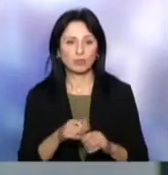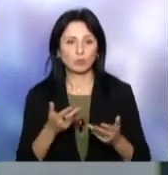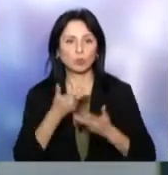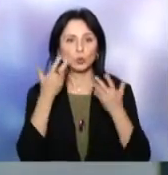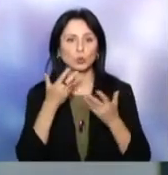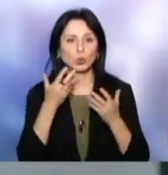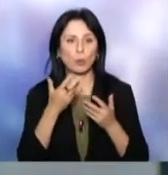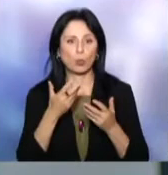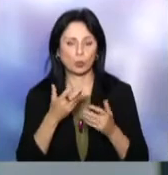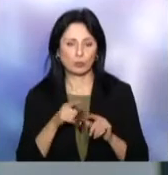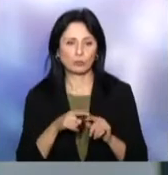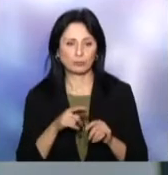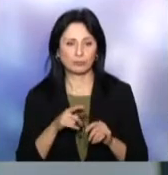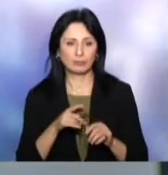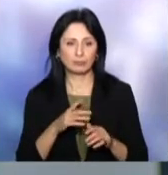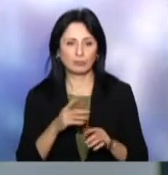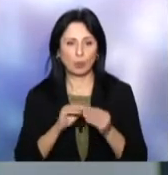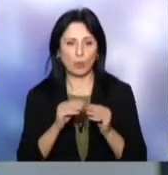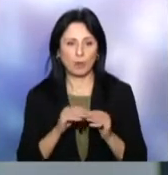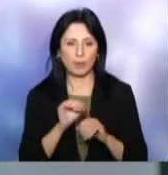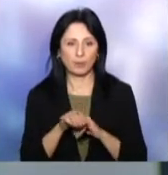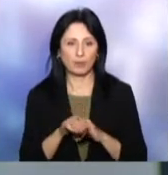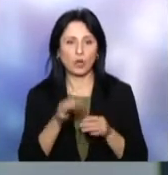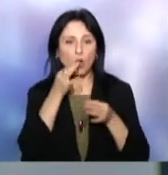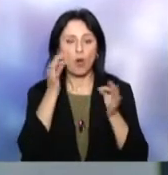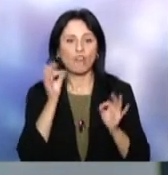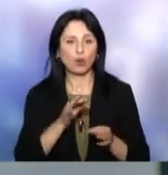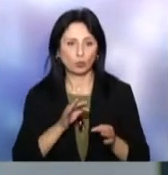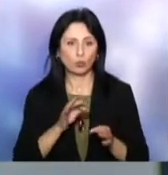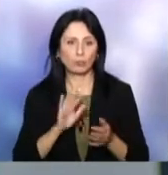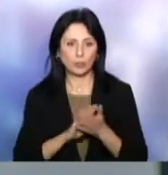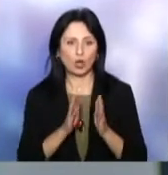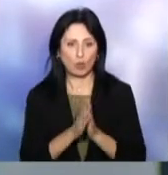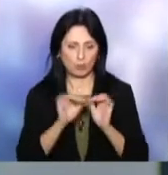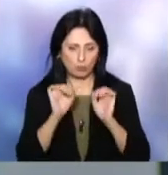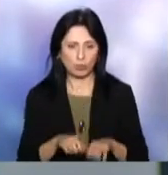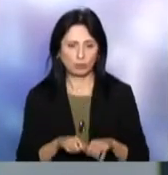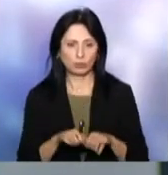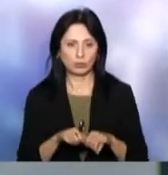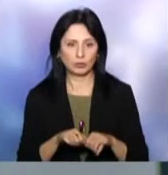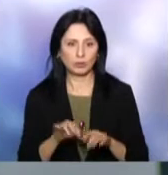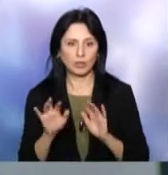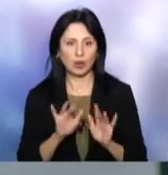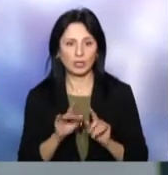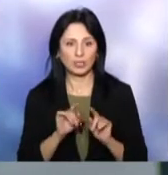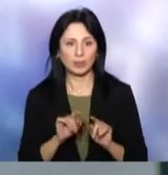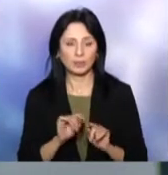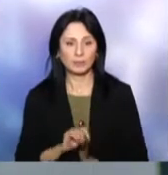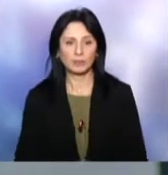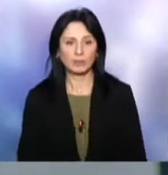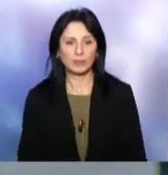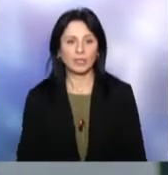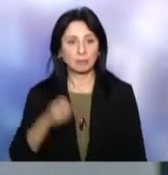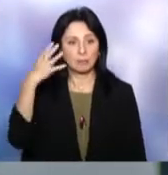მსუბუქად გადავიაროთ ეს პრობლემები, გარკვეული კომფორტული იერიც მივცეთ ამ ღონისძიებებს,